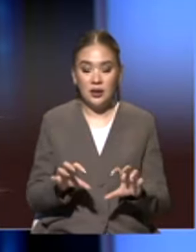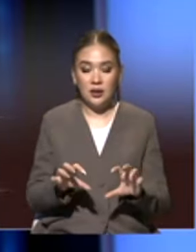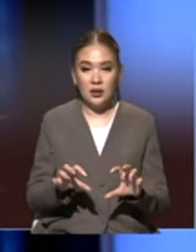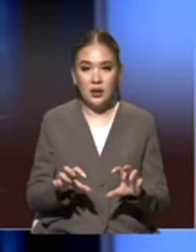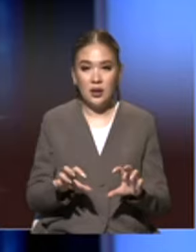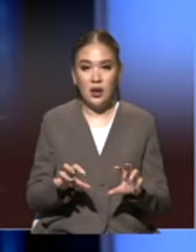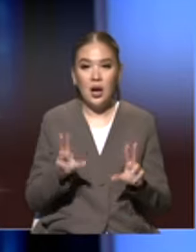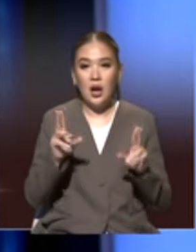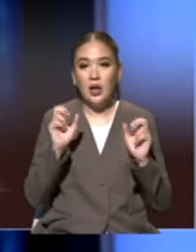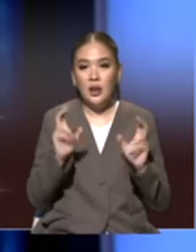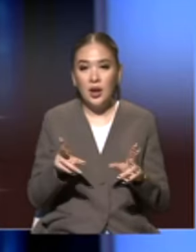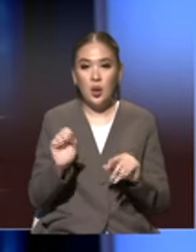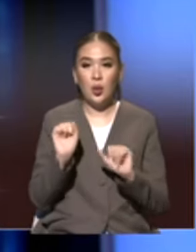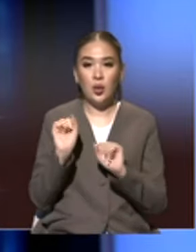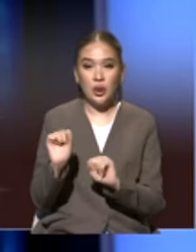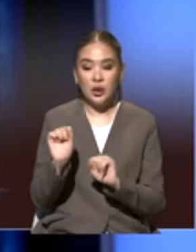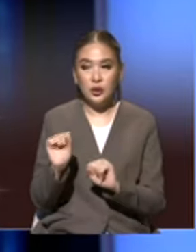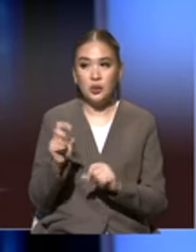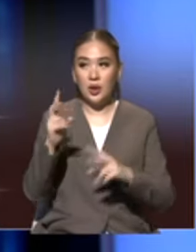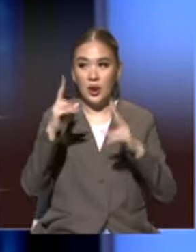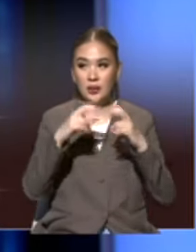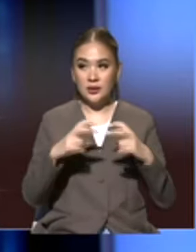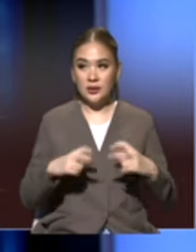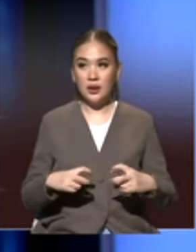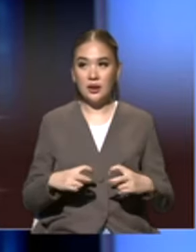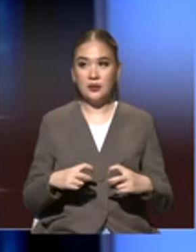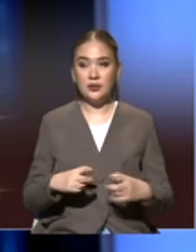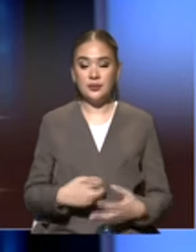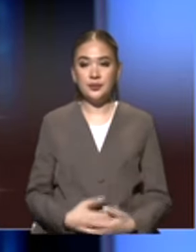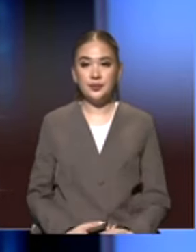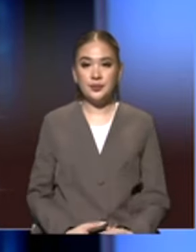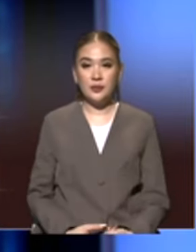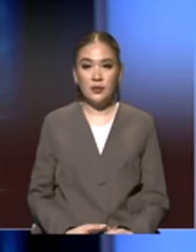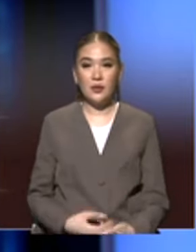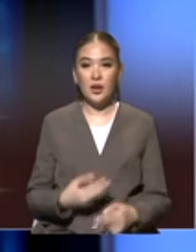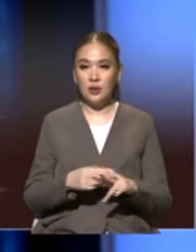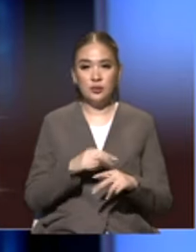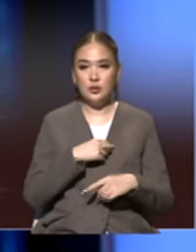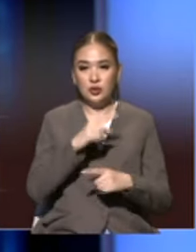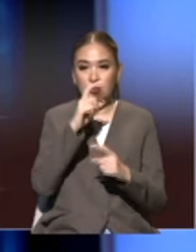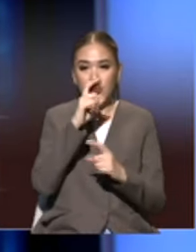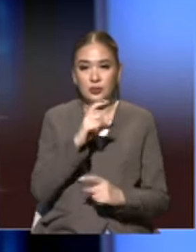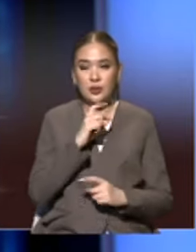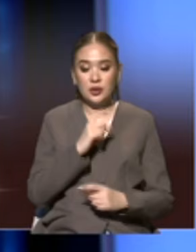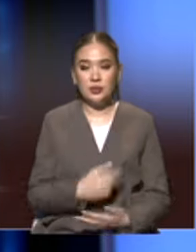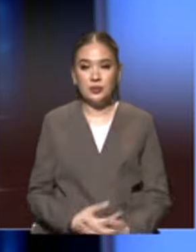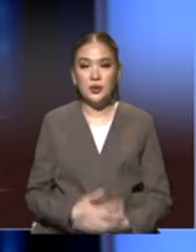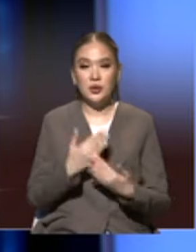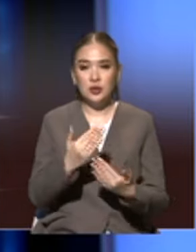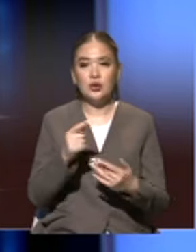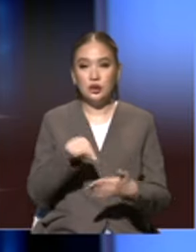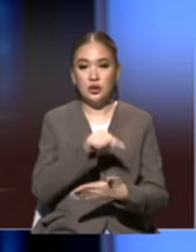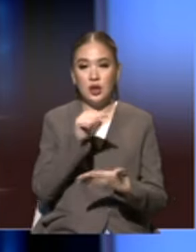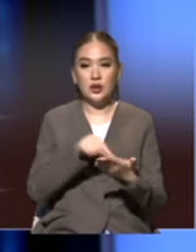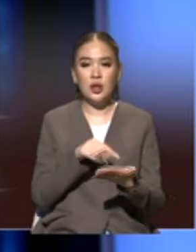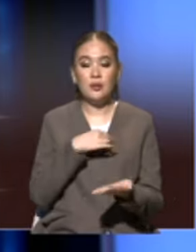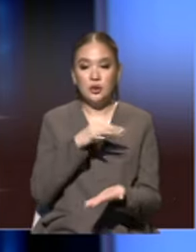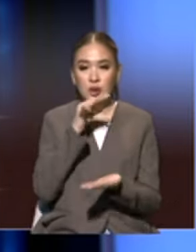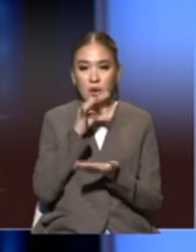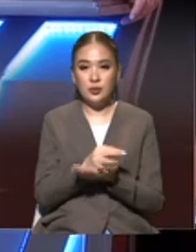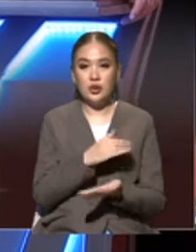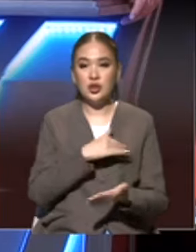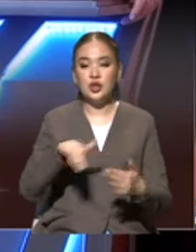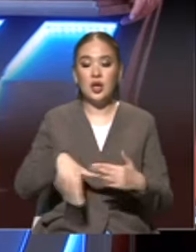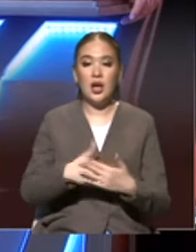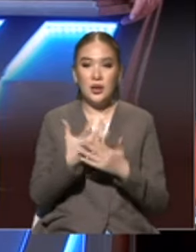қалай қорғану мәселелері қарастырылған ба, мен соны қатты түсінбедім. Сіздің сұрағыңызды бойынша айтып өтейін. Жаңа заңның тағы